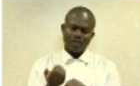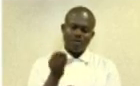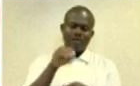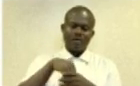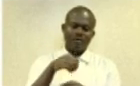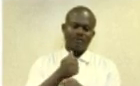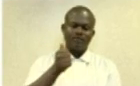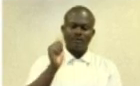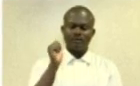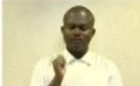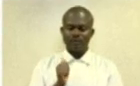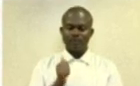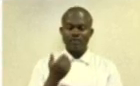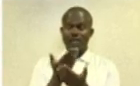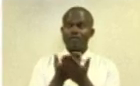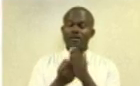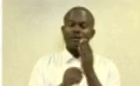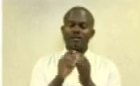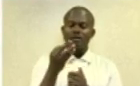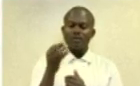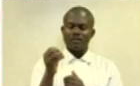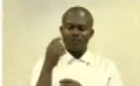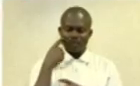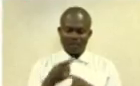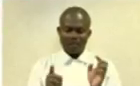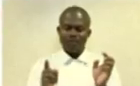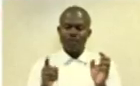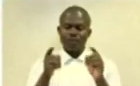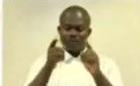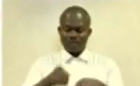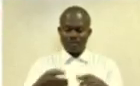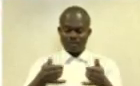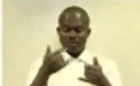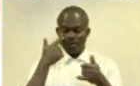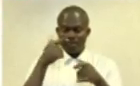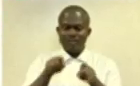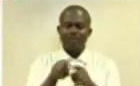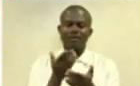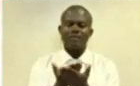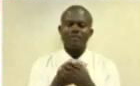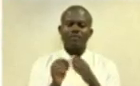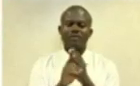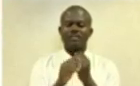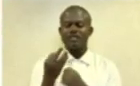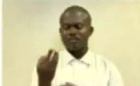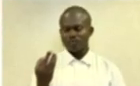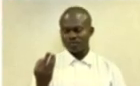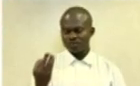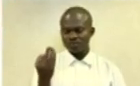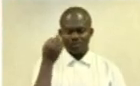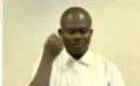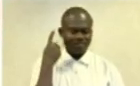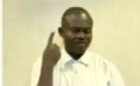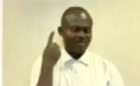kazi ke na declare kuri 30 ariko nsanze meze nk'aba declare ku itariki 6 ubwo